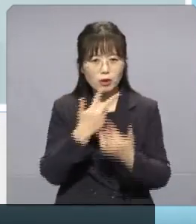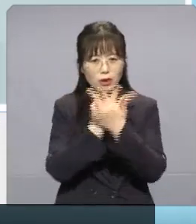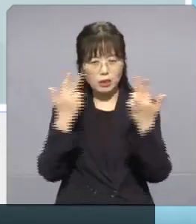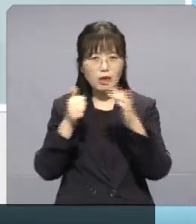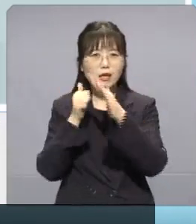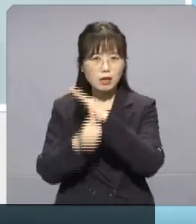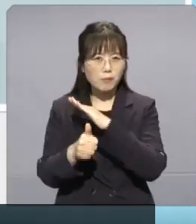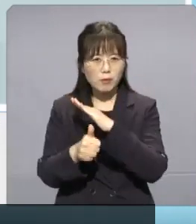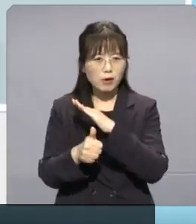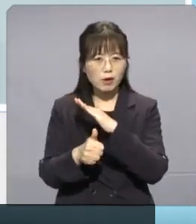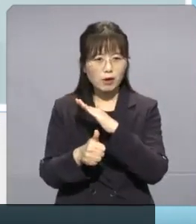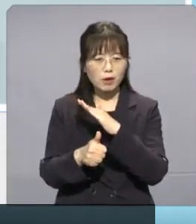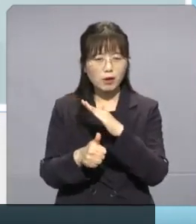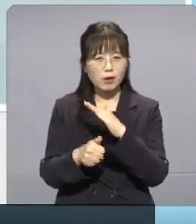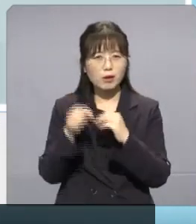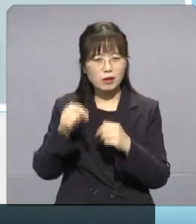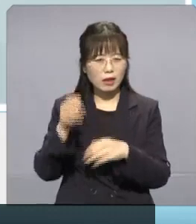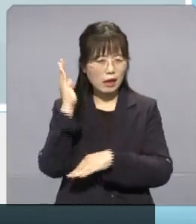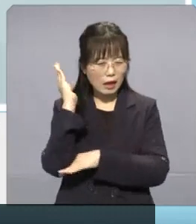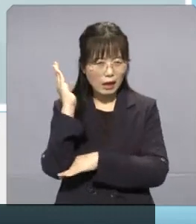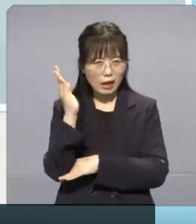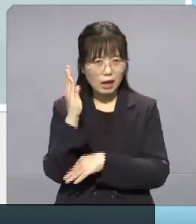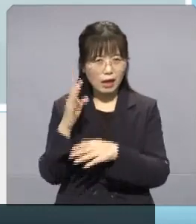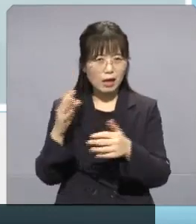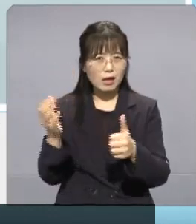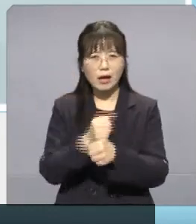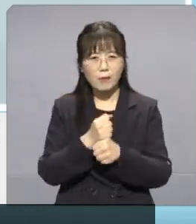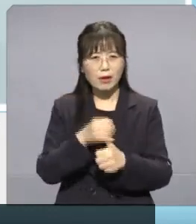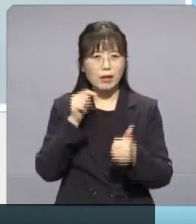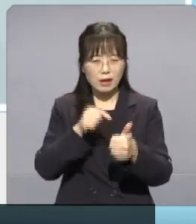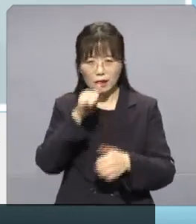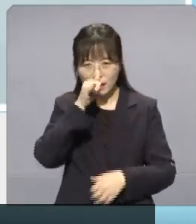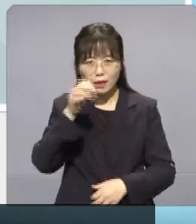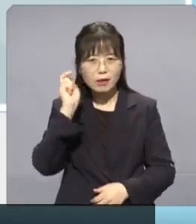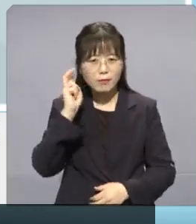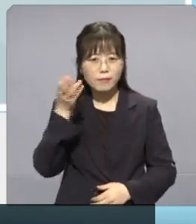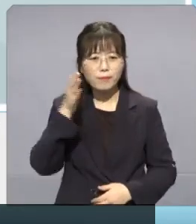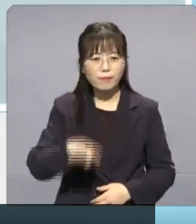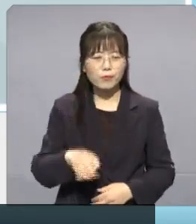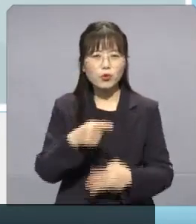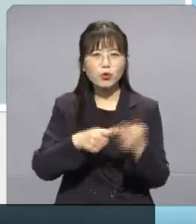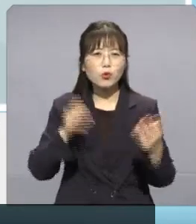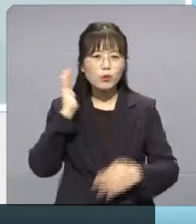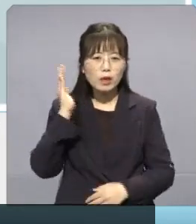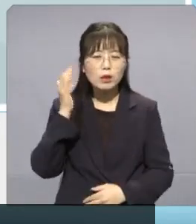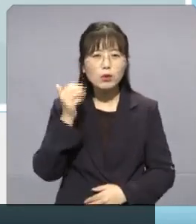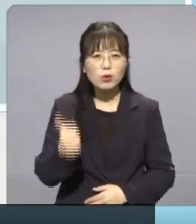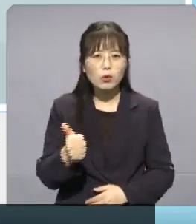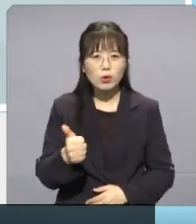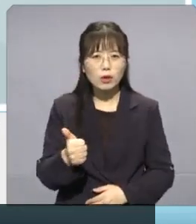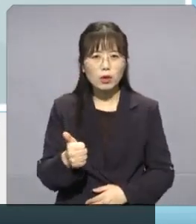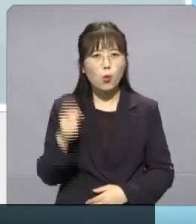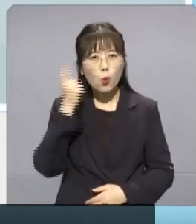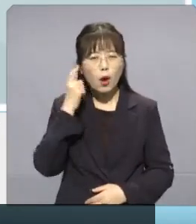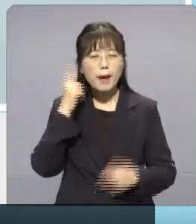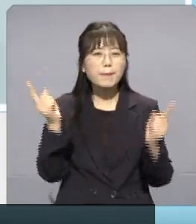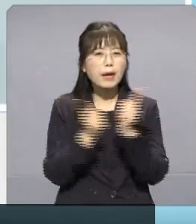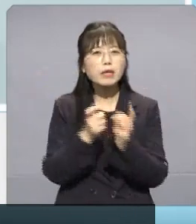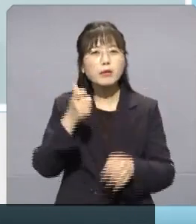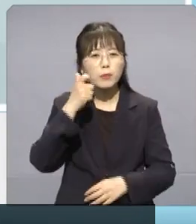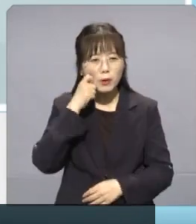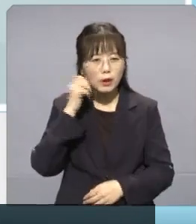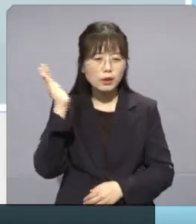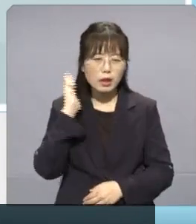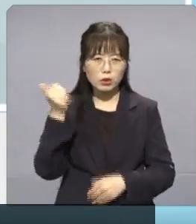자꾸 영수에 담아 자꾸 이러잖아요 윤 대통령이 이제는 그 왜 뭐만 하는지를